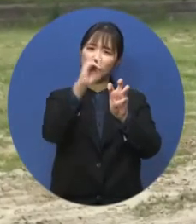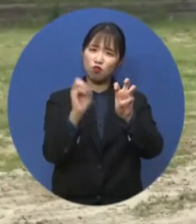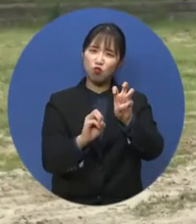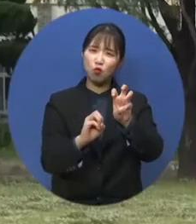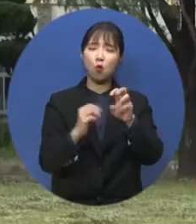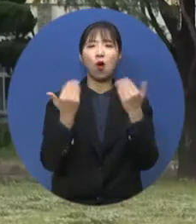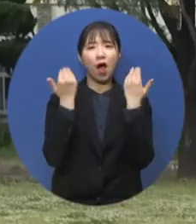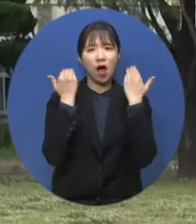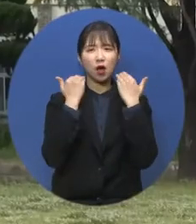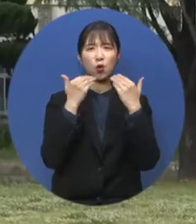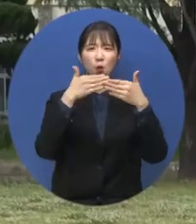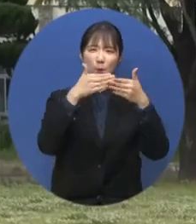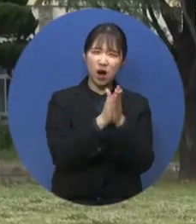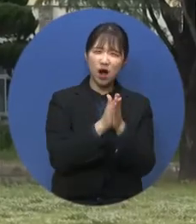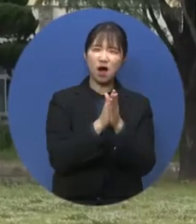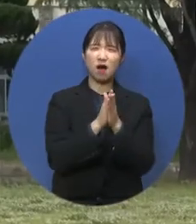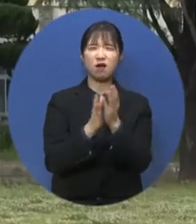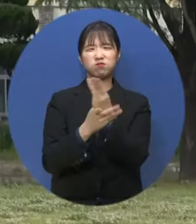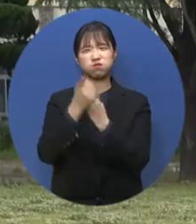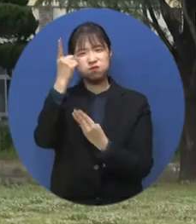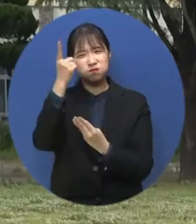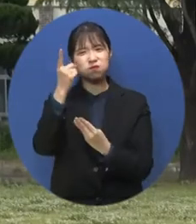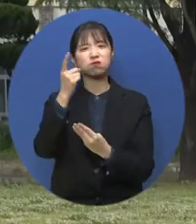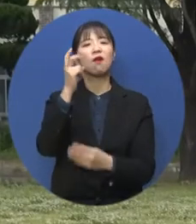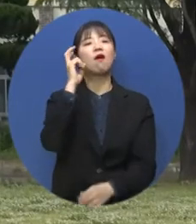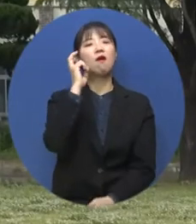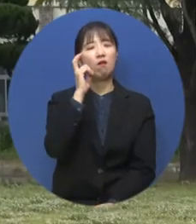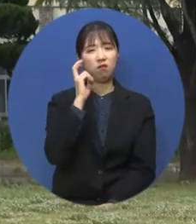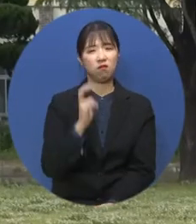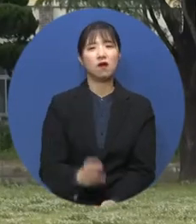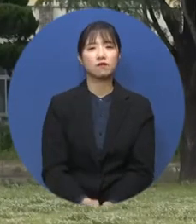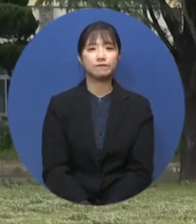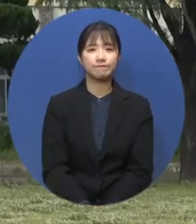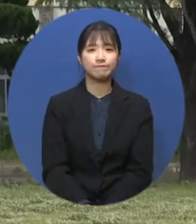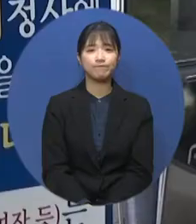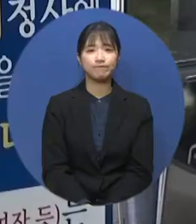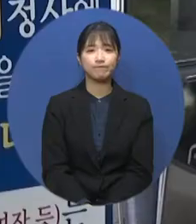학교가 통폐합 또는 소멸될 것으로 예상되고 있습니다.